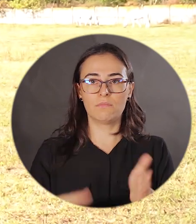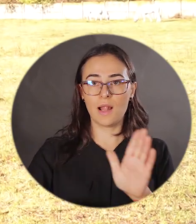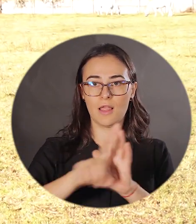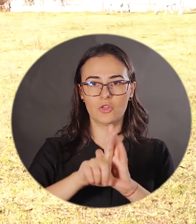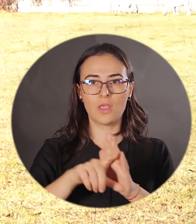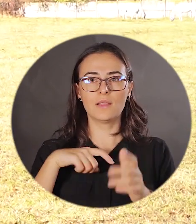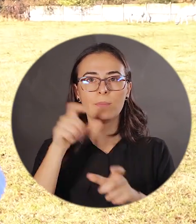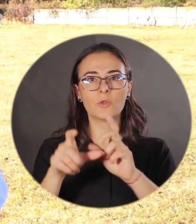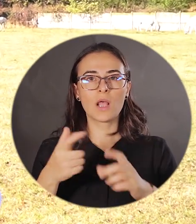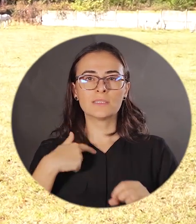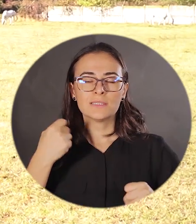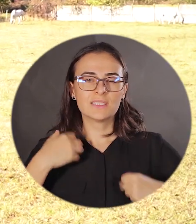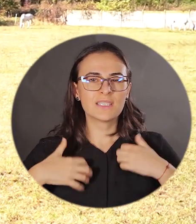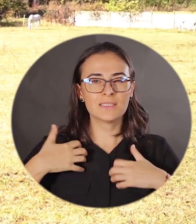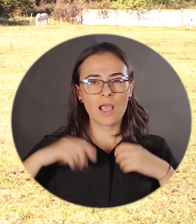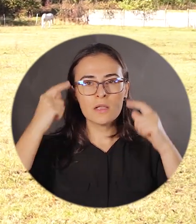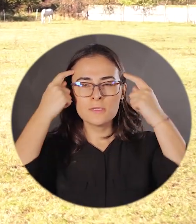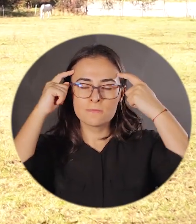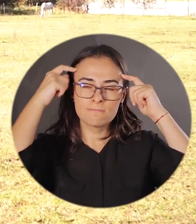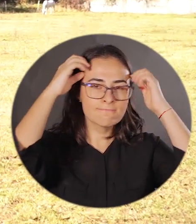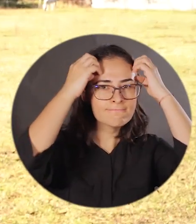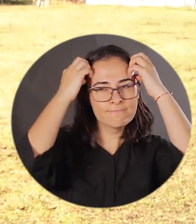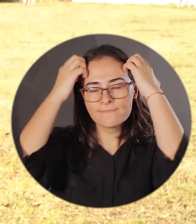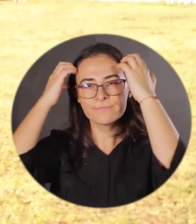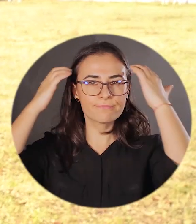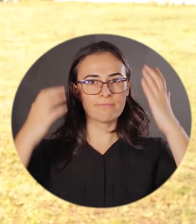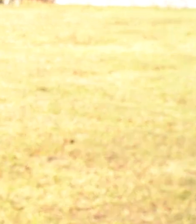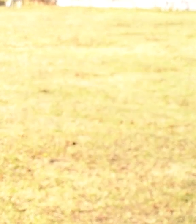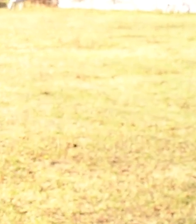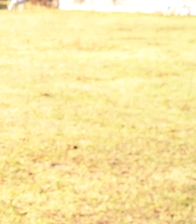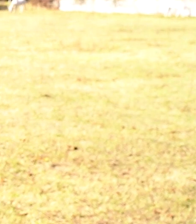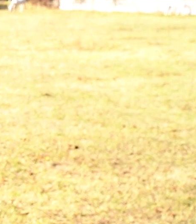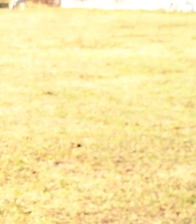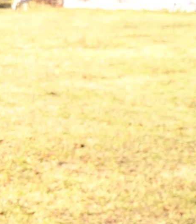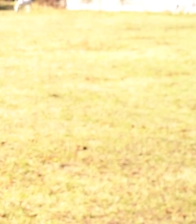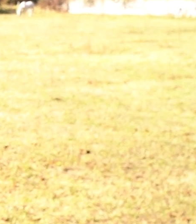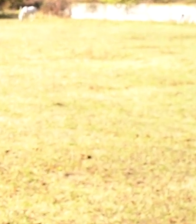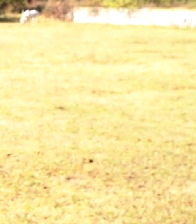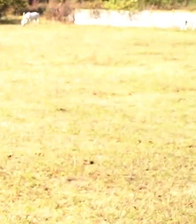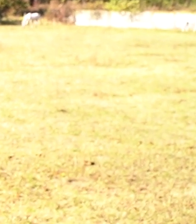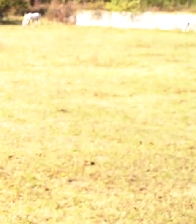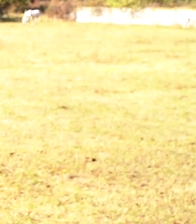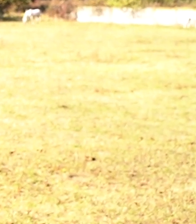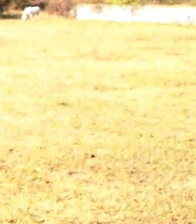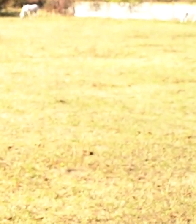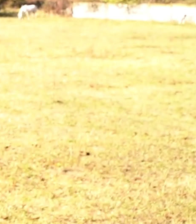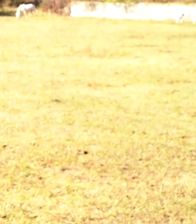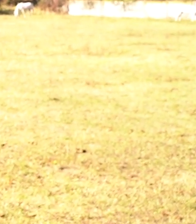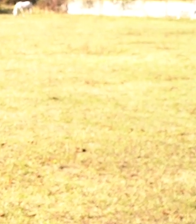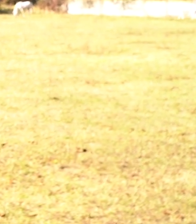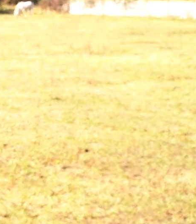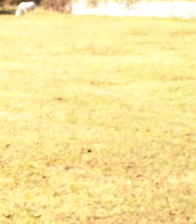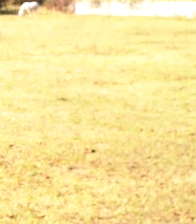sunt persoane foarte stresate. Pot primi și sesiuni de Bars, la fel de bine putem învăța pe cineva de